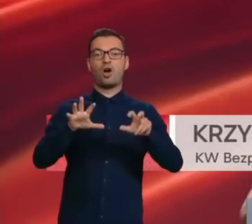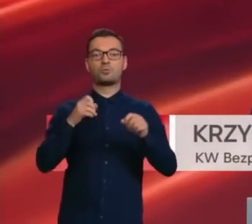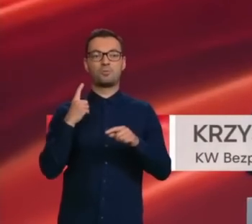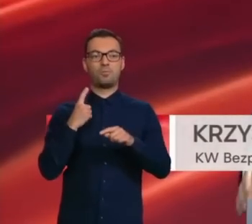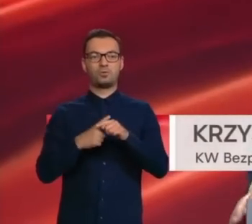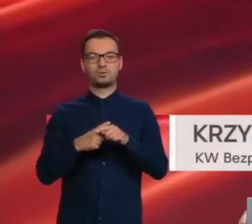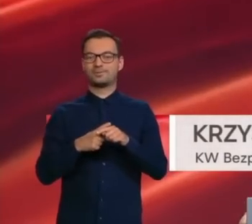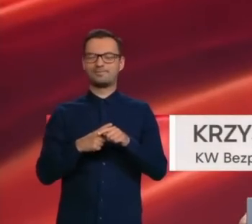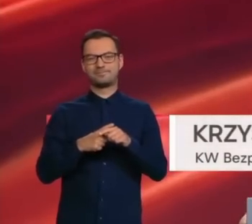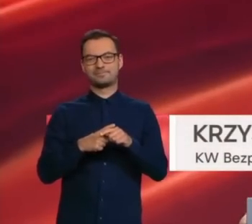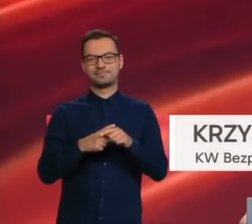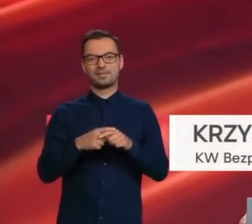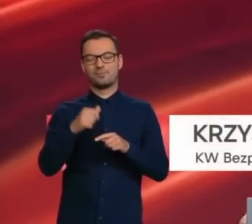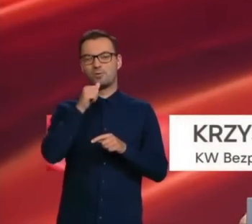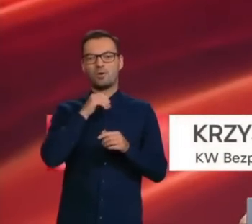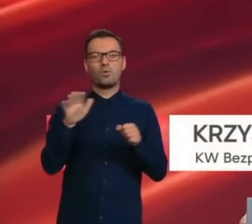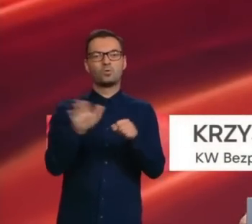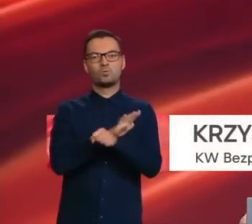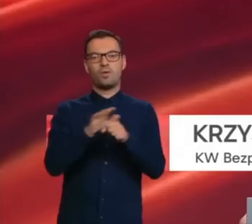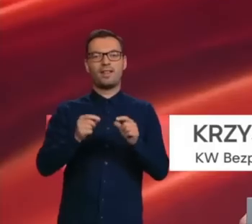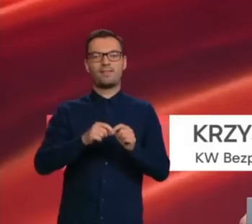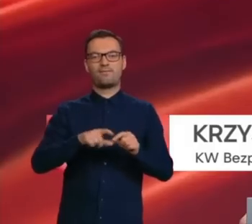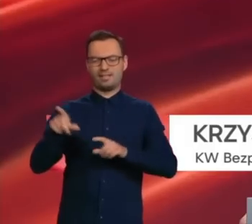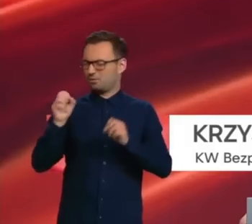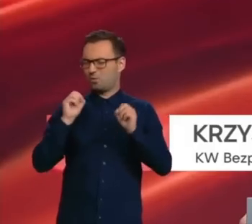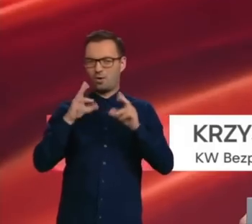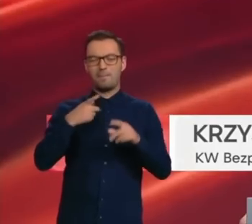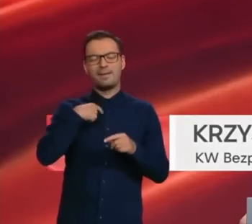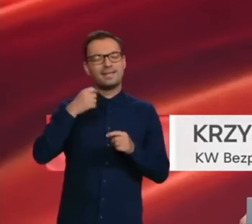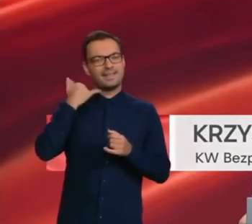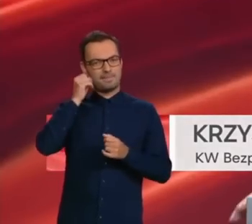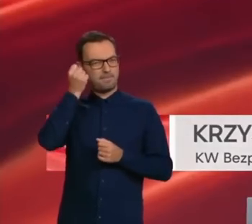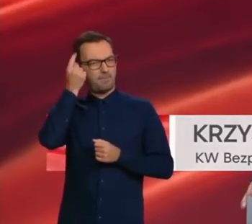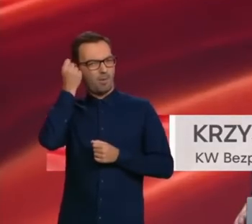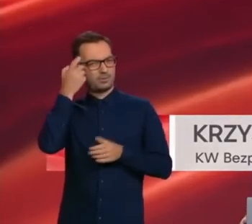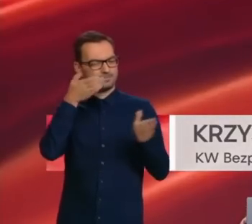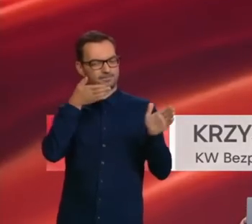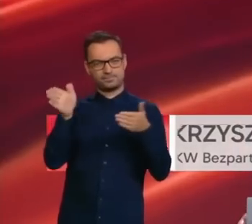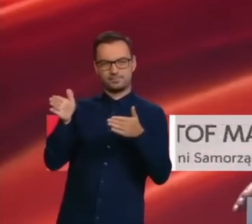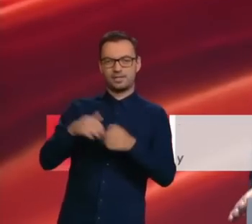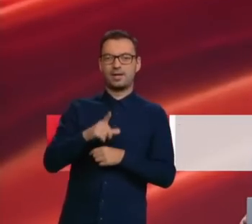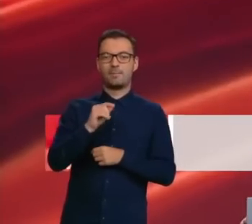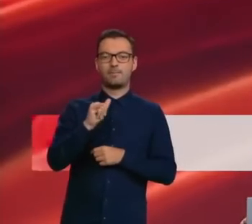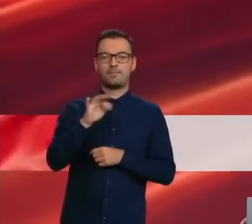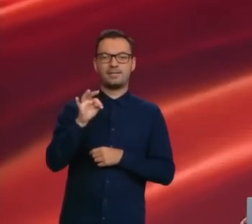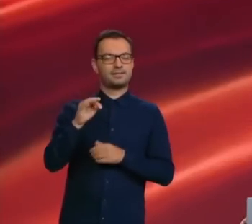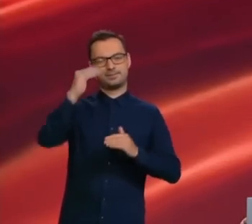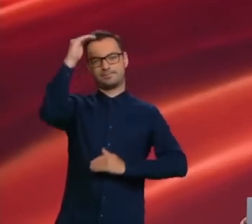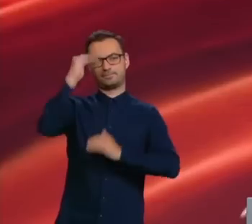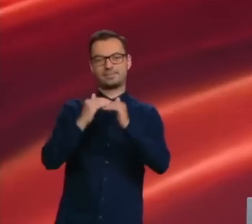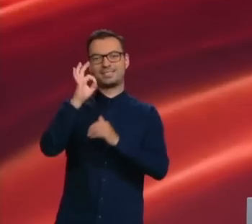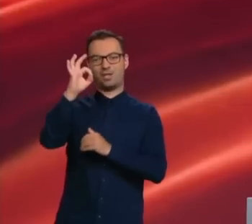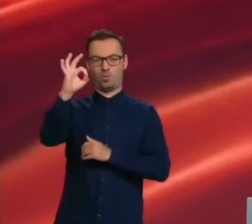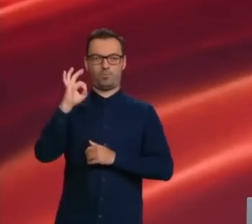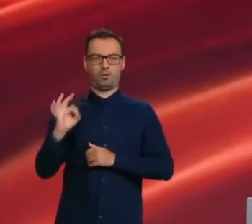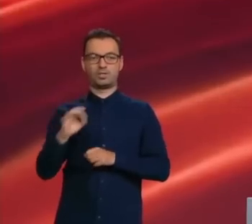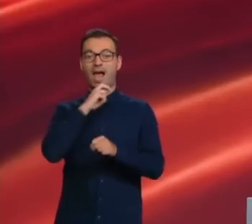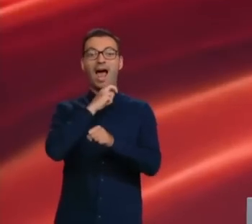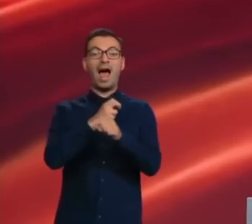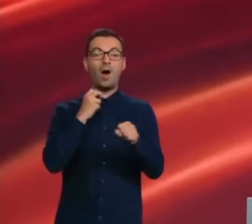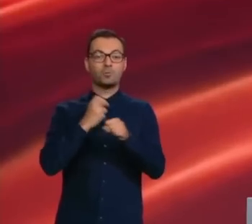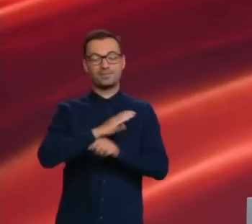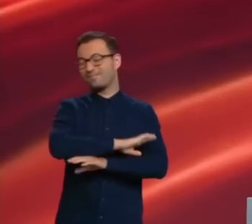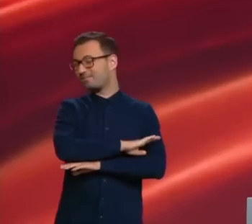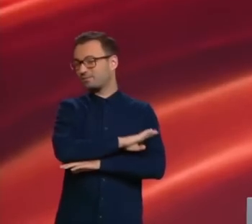naprawdę próbą gonienia inflacji. My mamy inny pomysł, żeby znieść podatek PIT do 0%. To jest automatyczna podwyżka dla